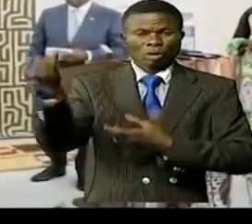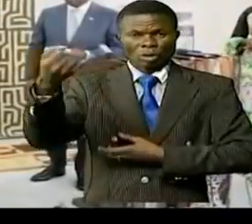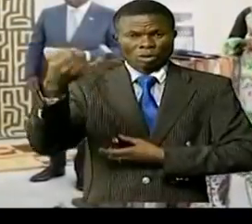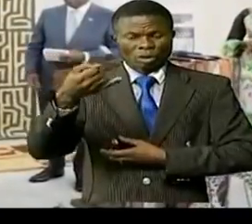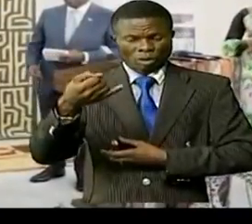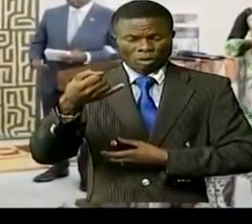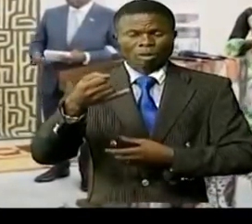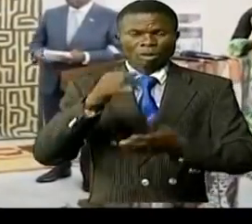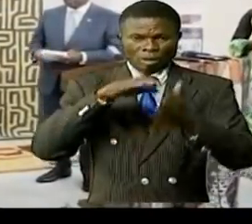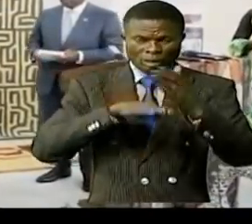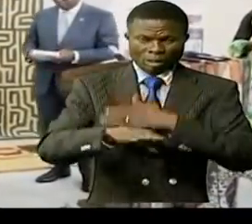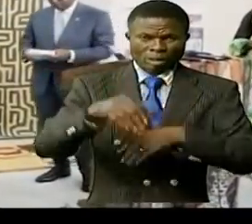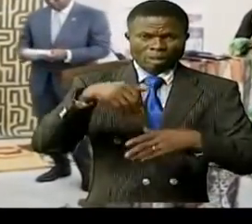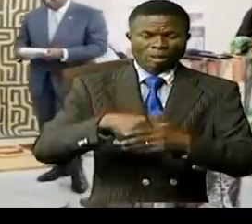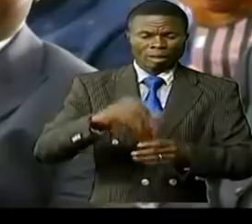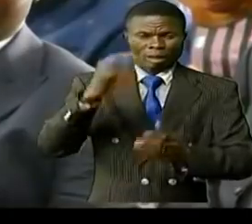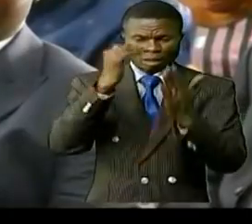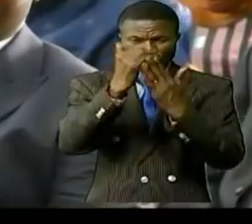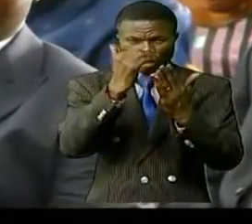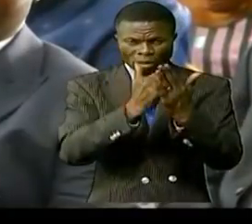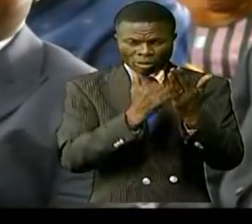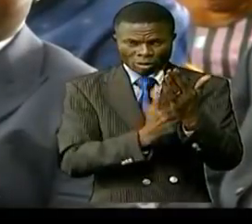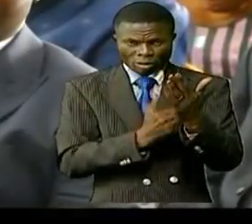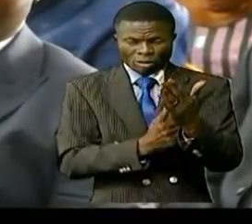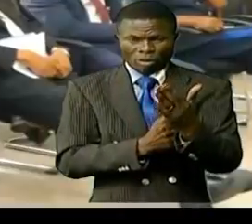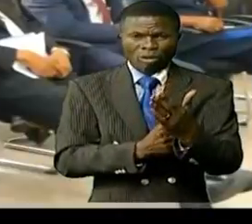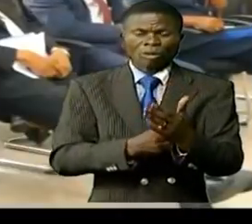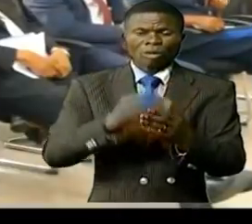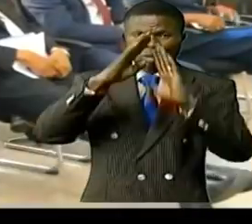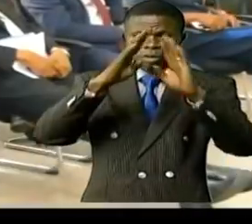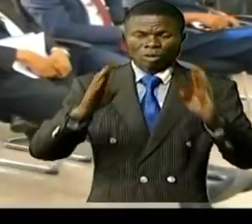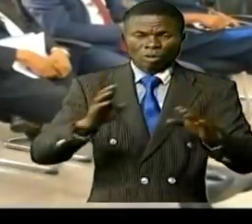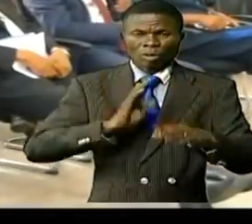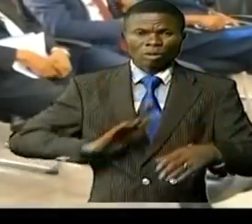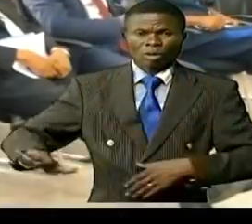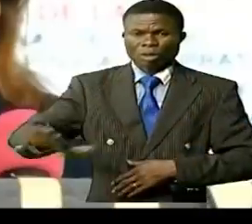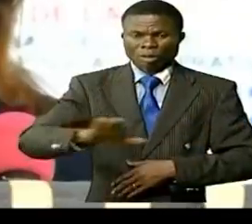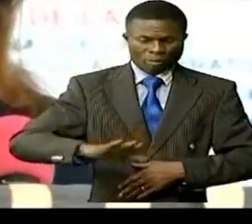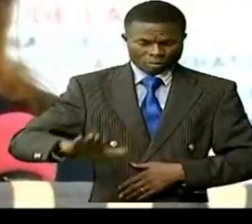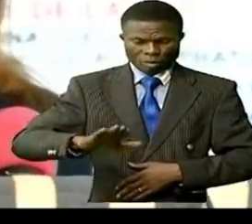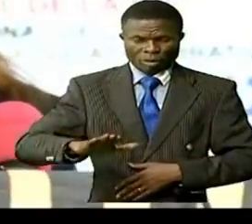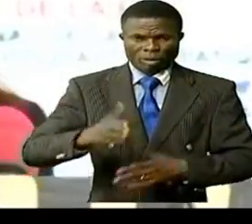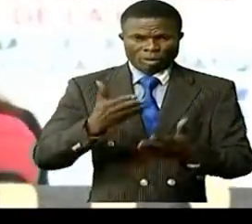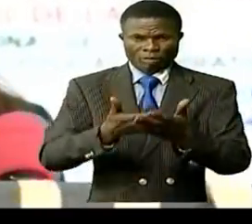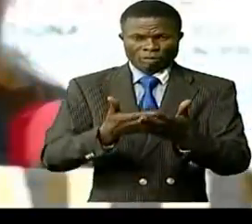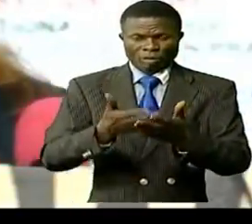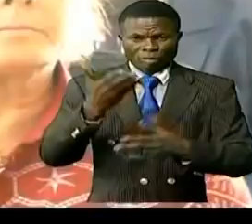l'école de l'inventaire du patrimoine au Musée national de la République démocratique du Congo.